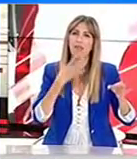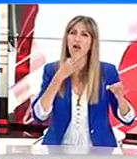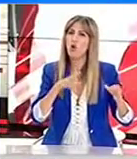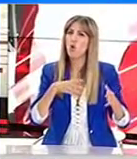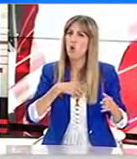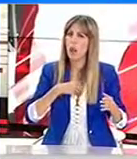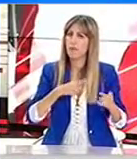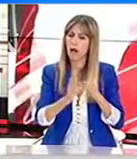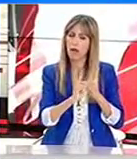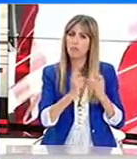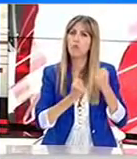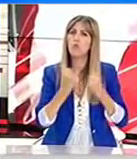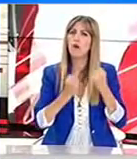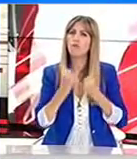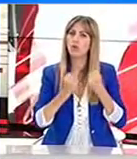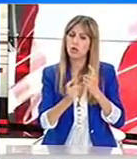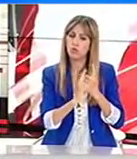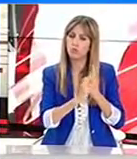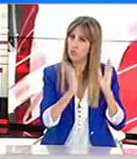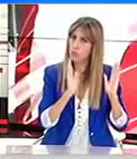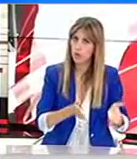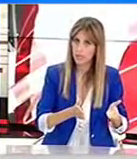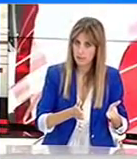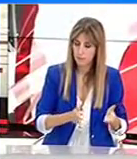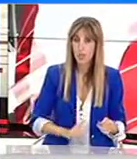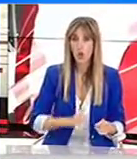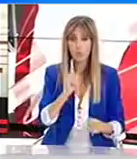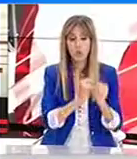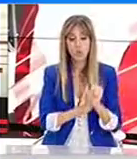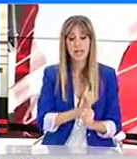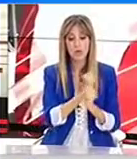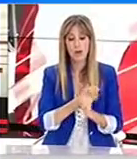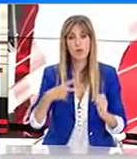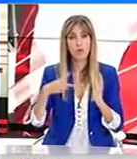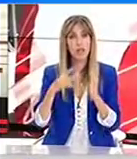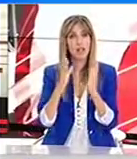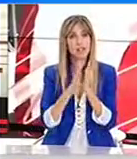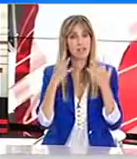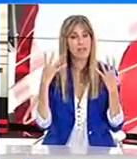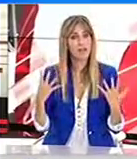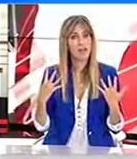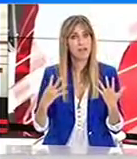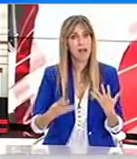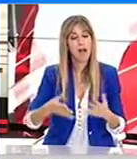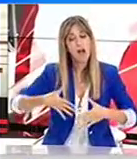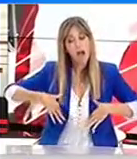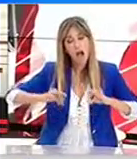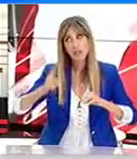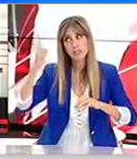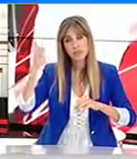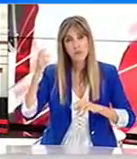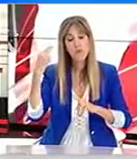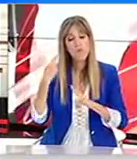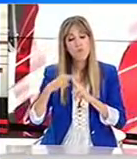οδικός. Άρα λοιπόν από 1η-1η του 19 ένα εμβληματικό κατά την άποψή μου μέτρο που όλοι οι νησιώτες